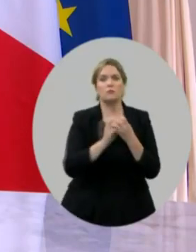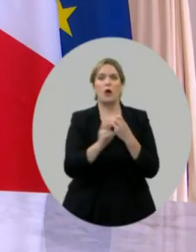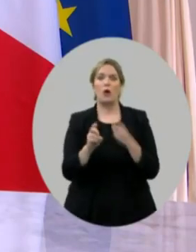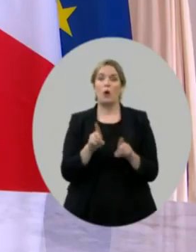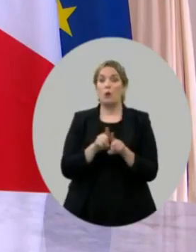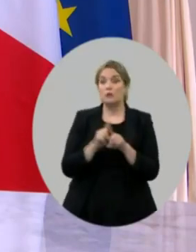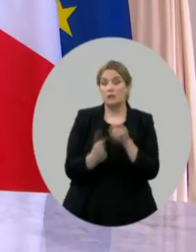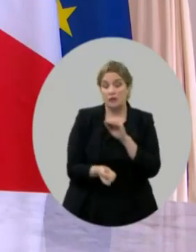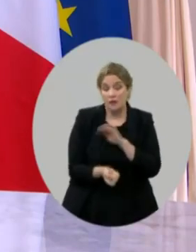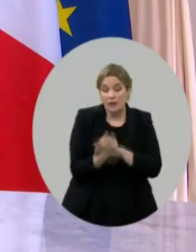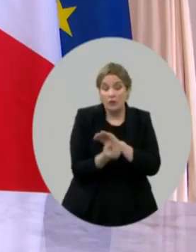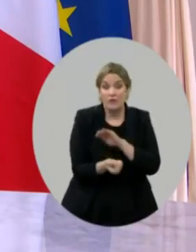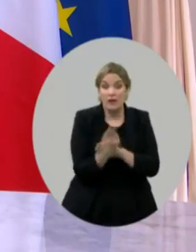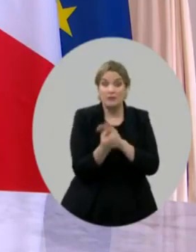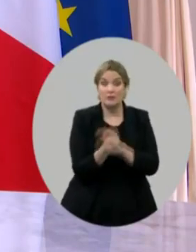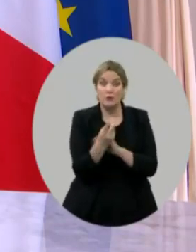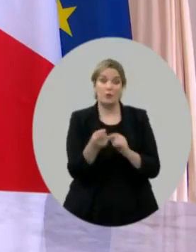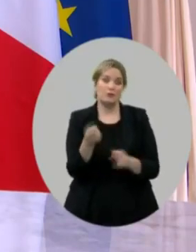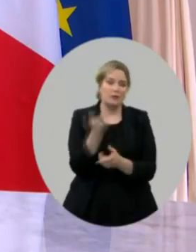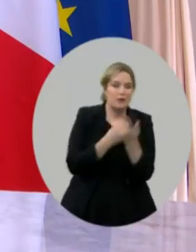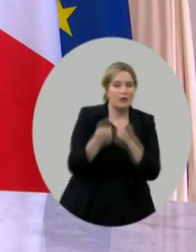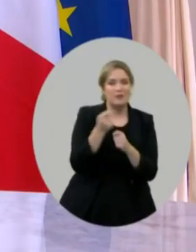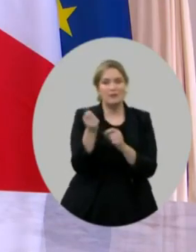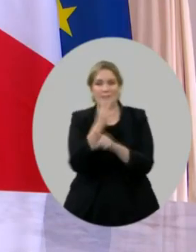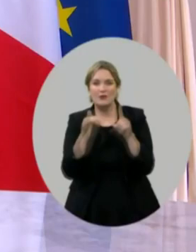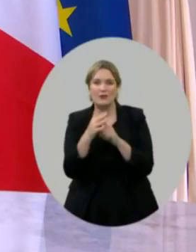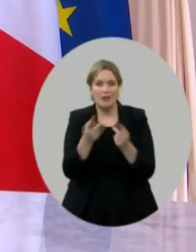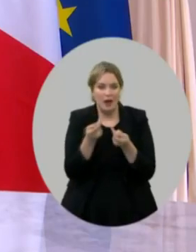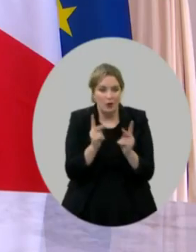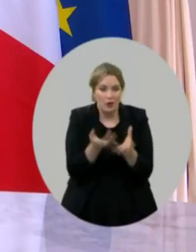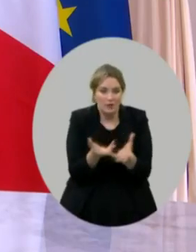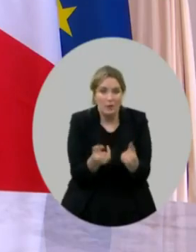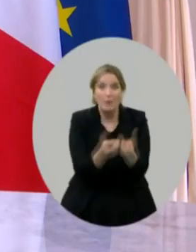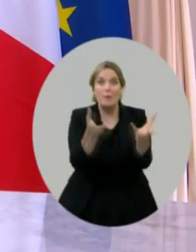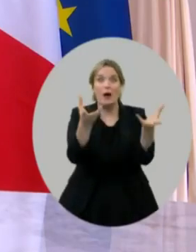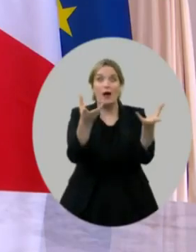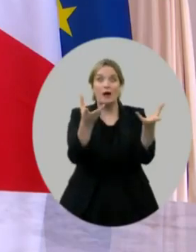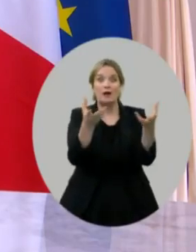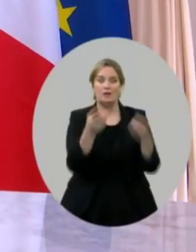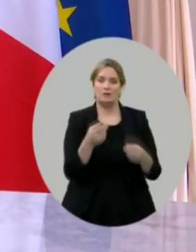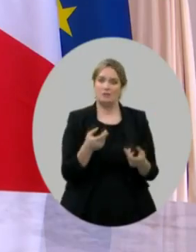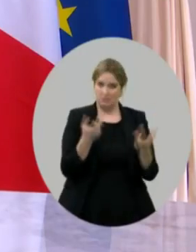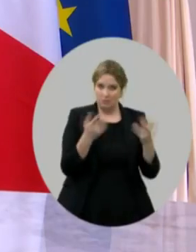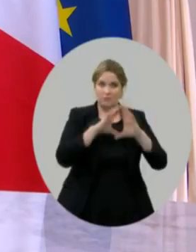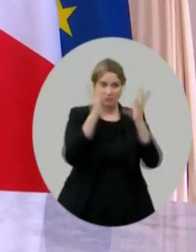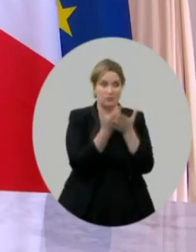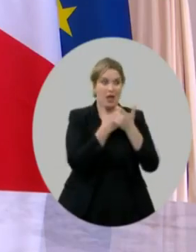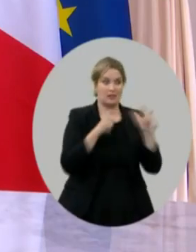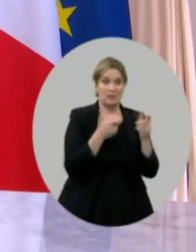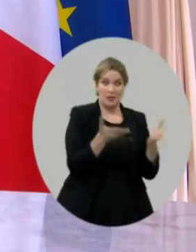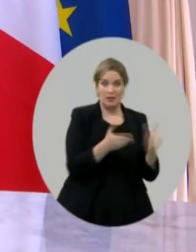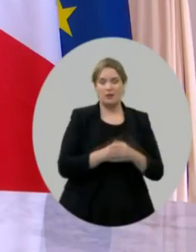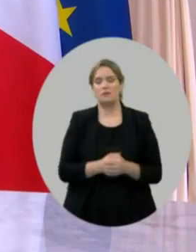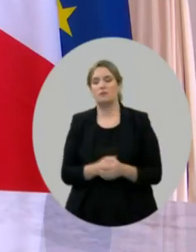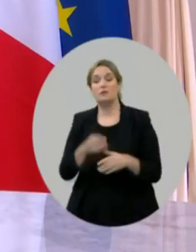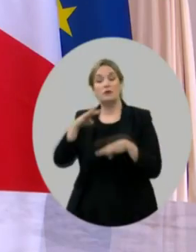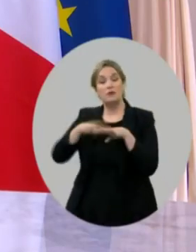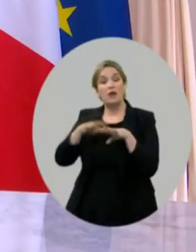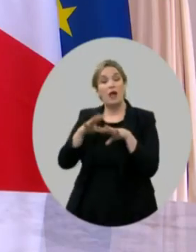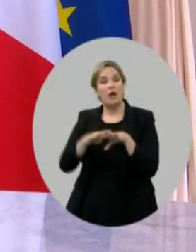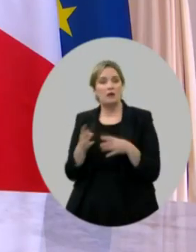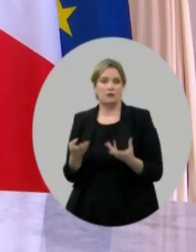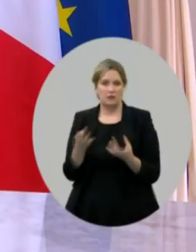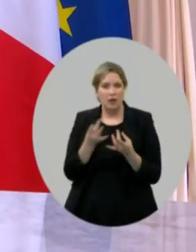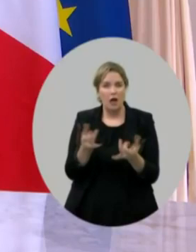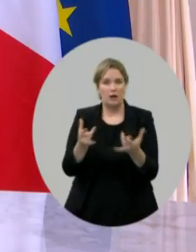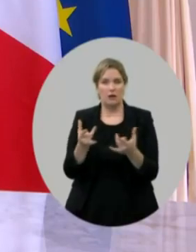transport, et permettre plus d'innovation économique et sociale, pour nos quartiers populaires, en permettant la mobilité